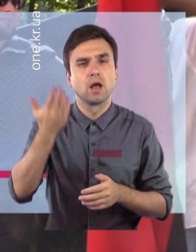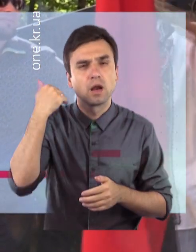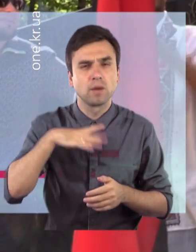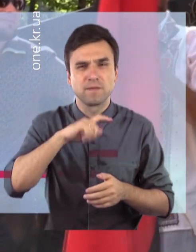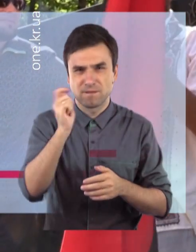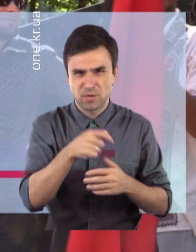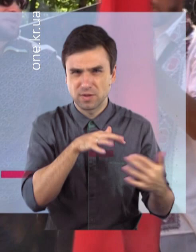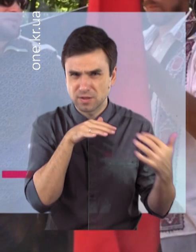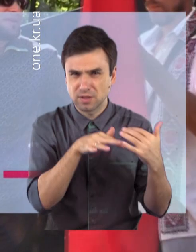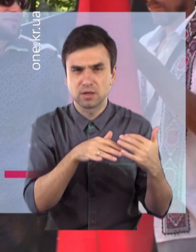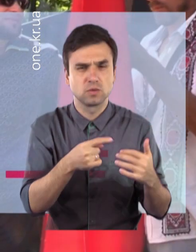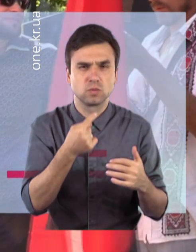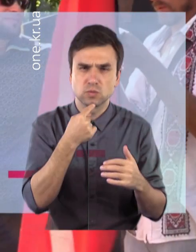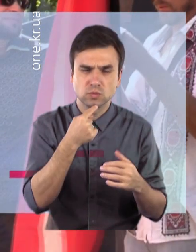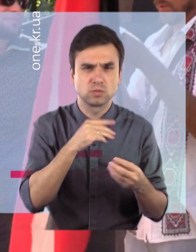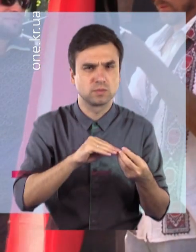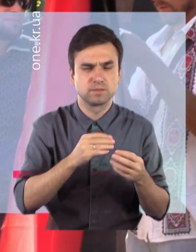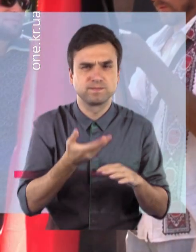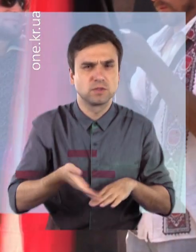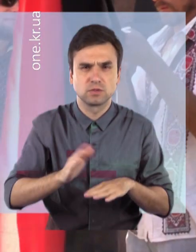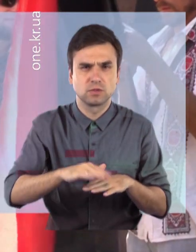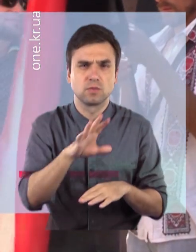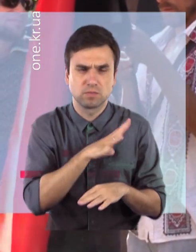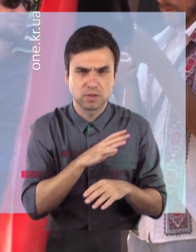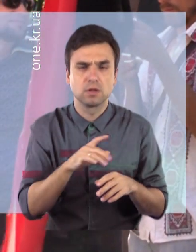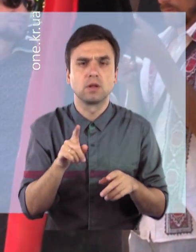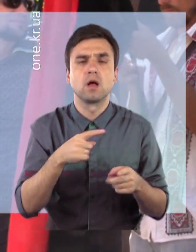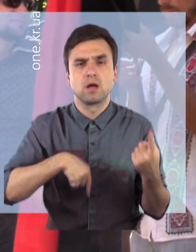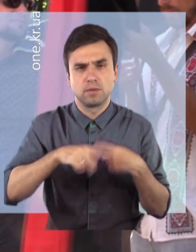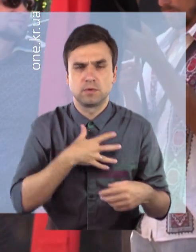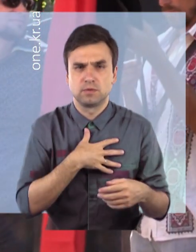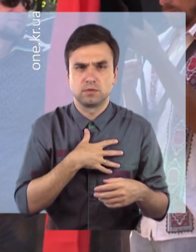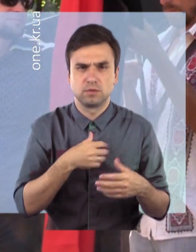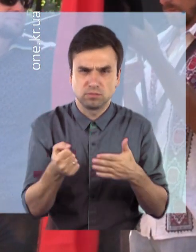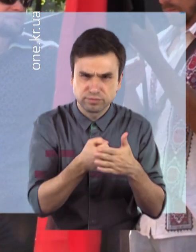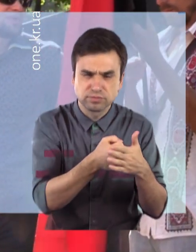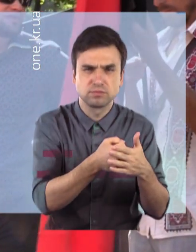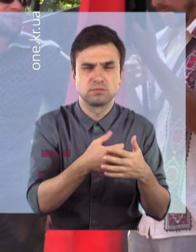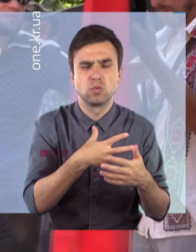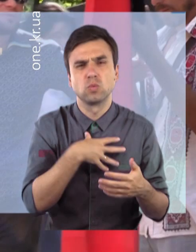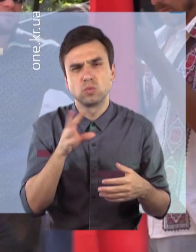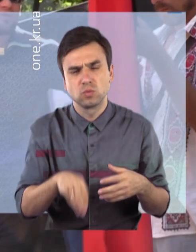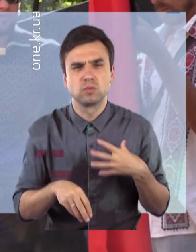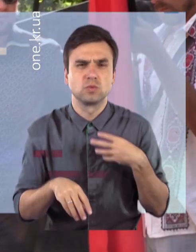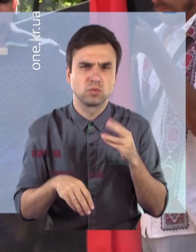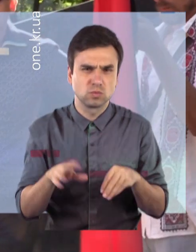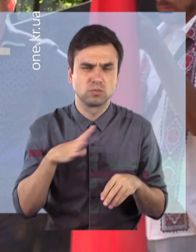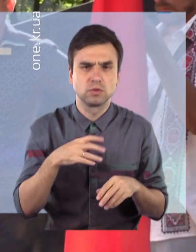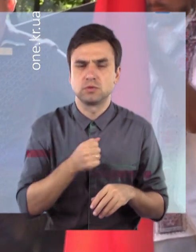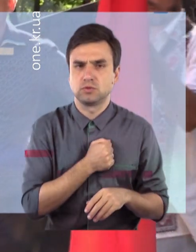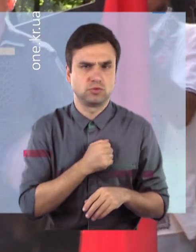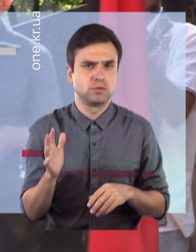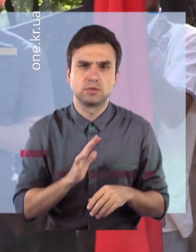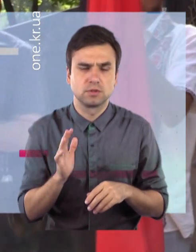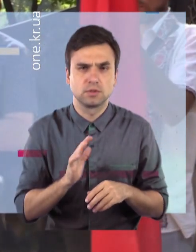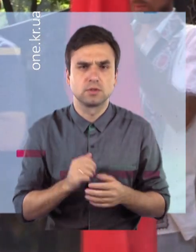дуже-дуже складний період. Але ми боролись, віддавали своє життя, не жаліючи здоров'я, не жаліючи нічого. І слава